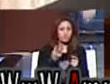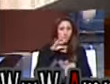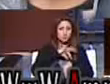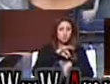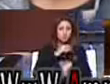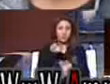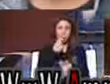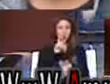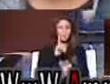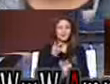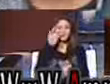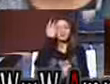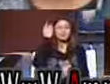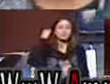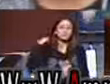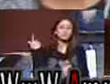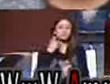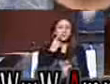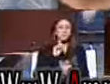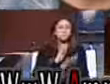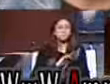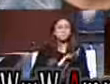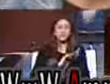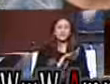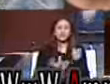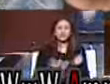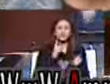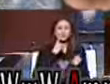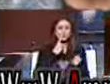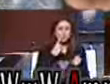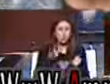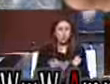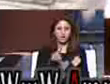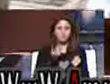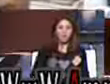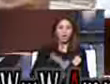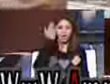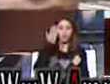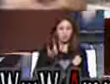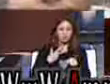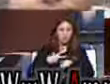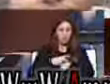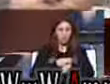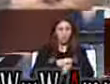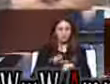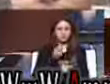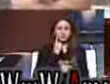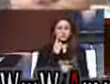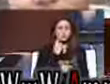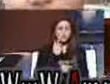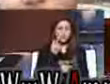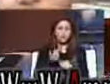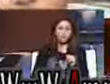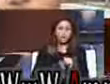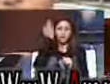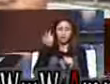فيش الكلام ده. بندور على اي ادويه للانسولين دلوقتي غالي وما يعرفوش يجيبوه. الترموسين ده بتاع الاطفال ده شوف اللي